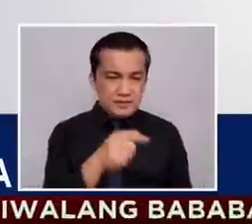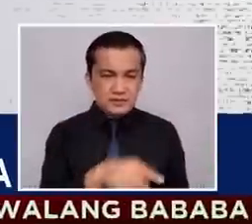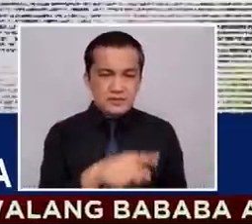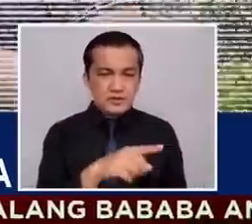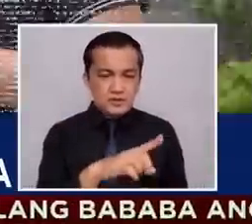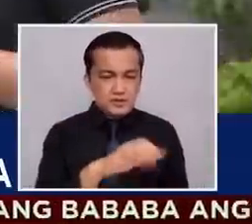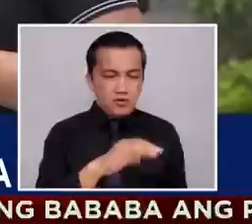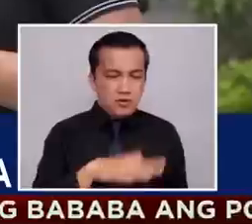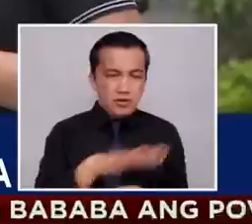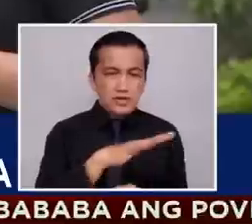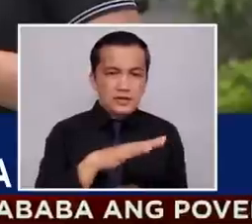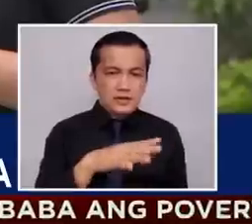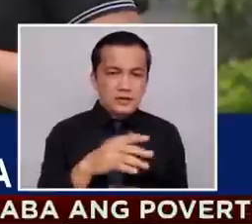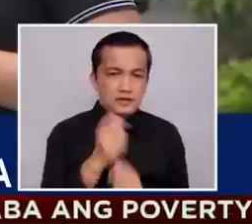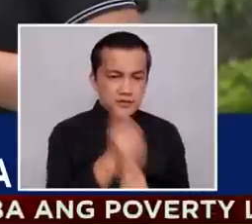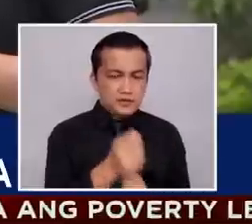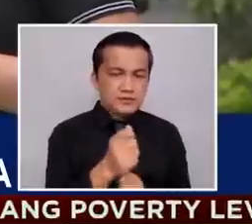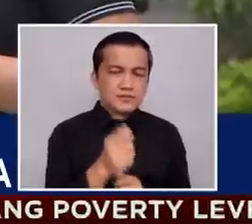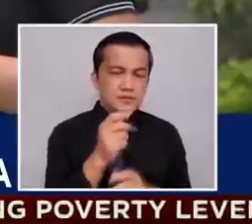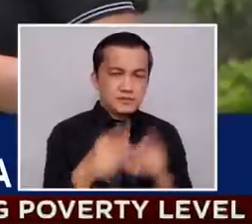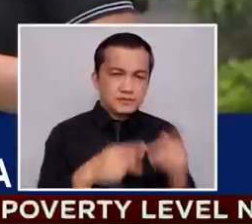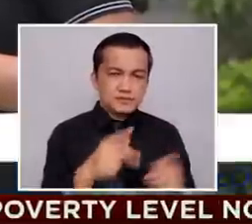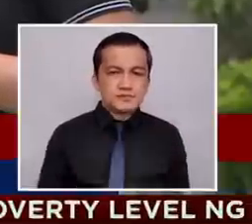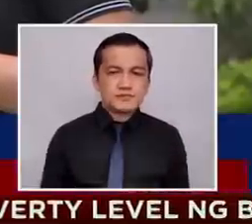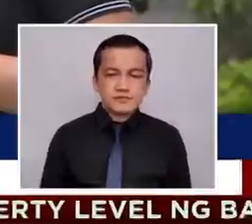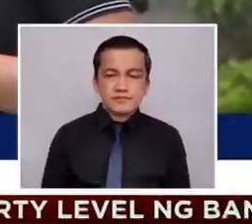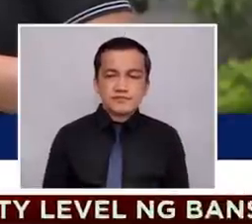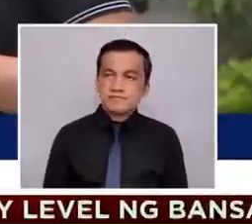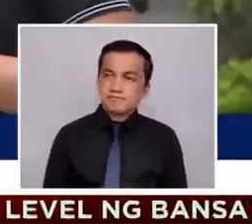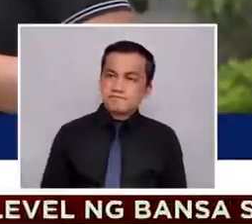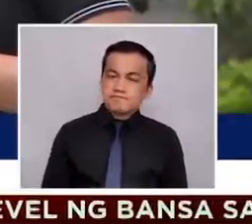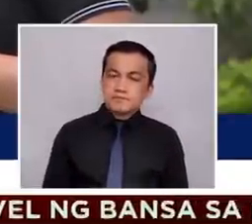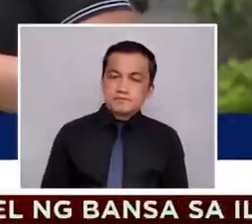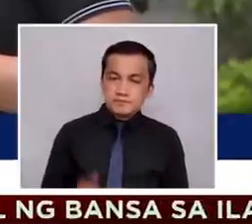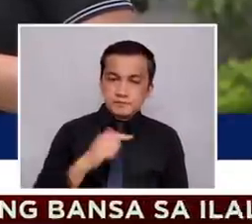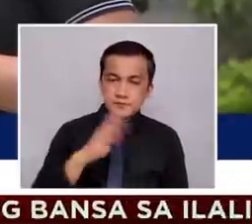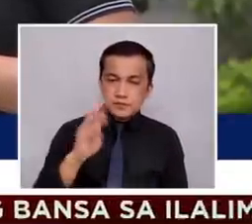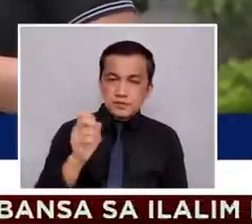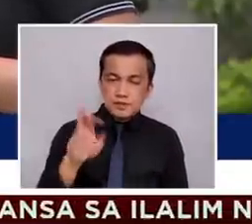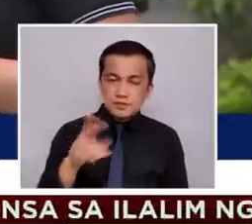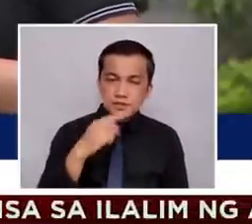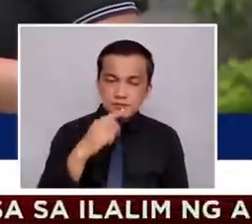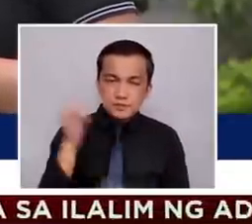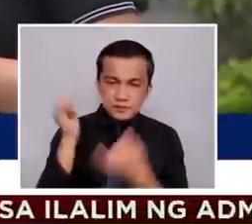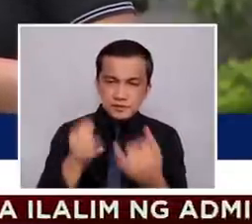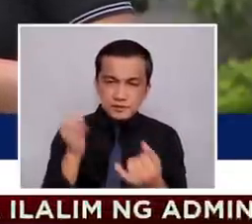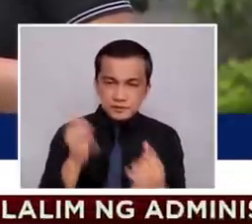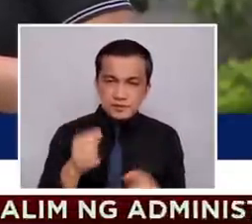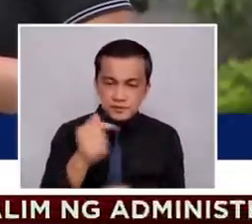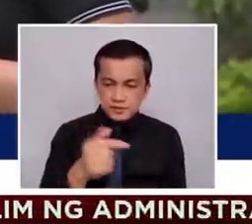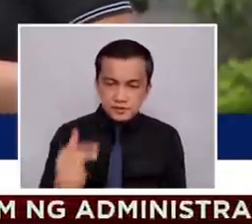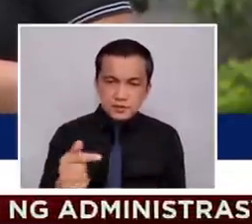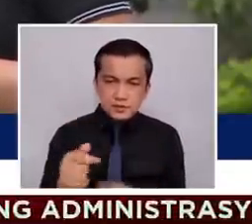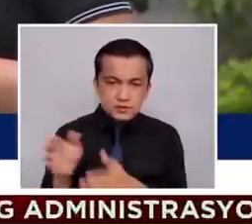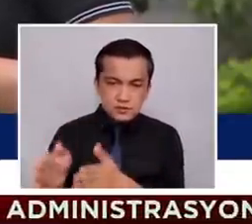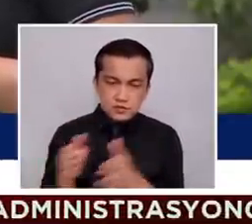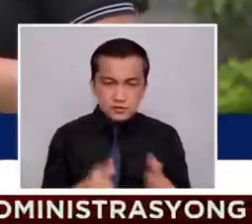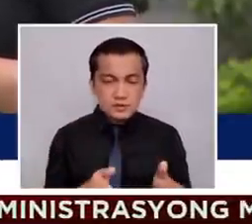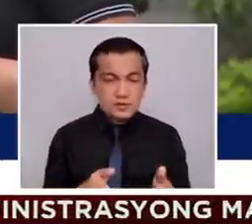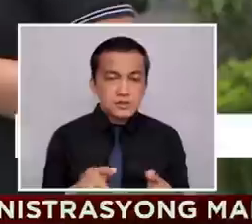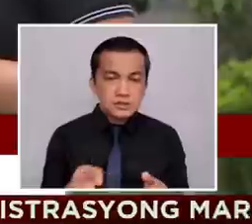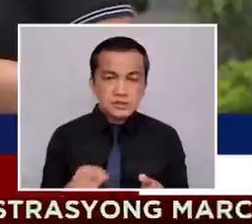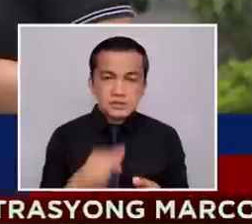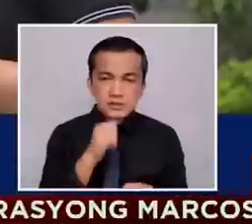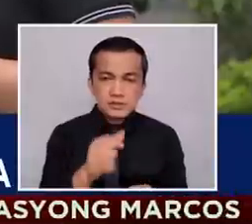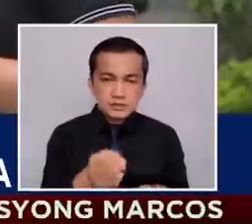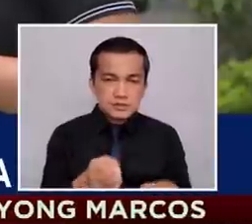mga local fisher folk. Ayon sa BIFAR, ang pag-aangkat ng mga isda tulad ng galunggong ay isang paraan din para makatiyak na hindi masyadong